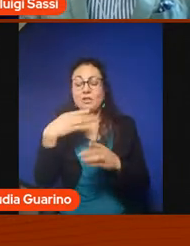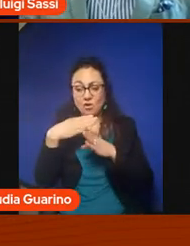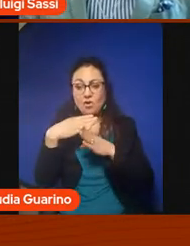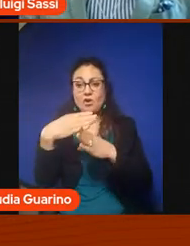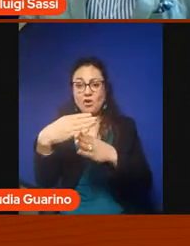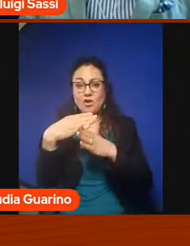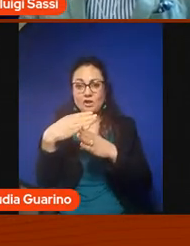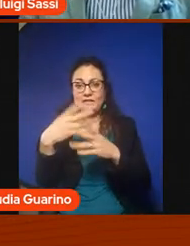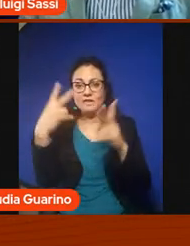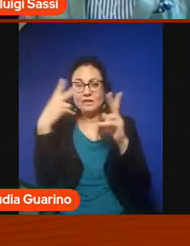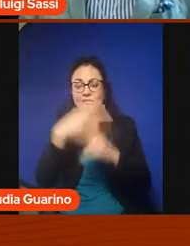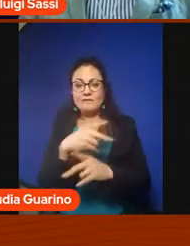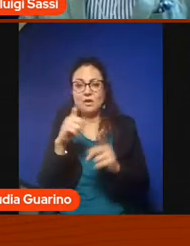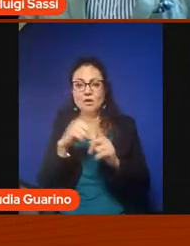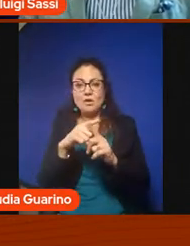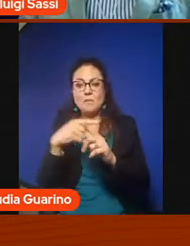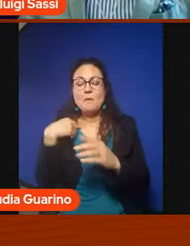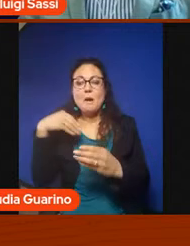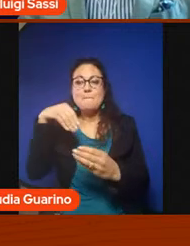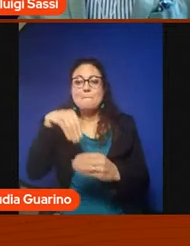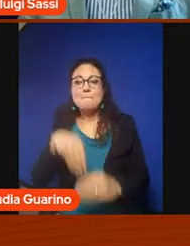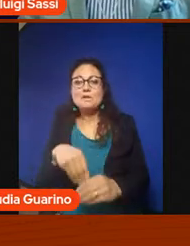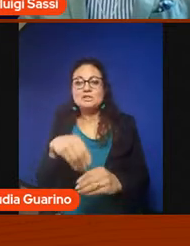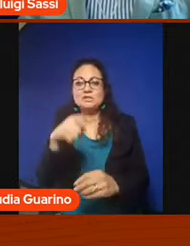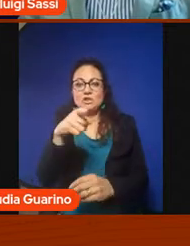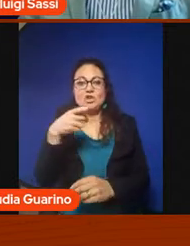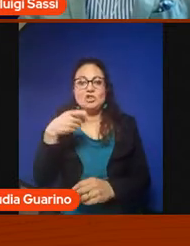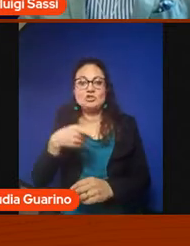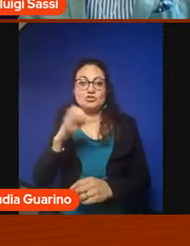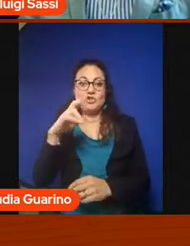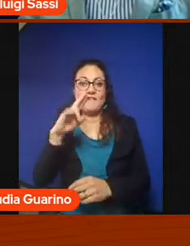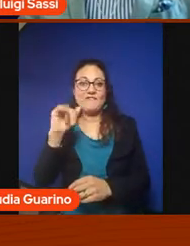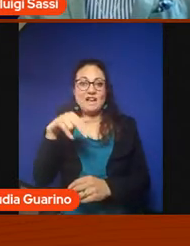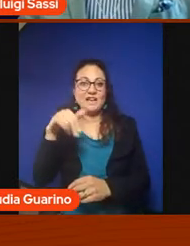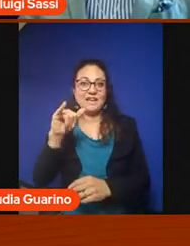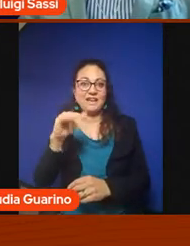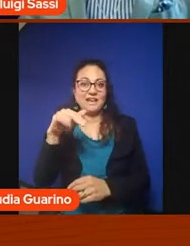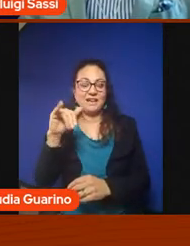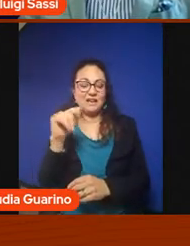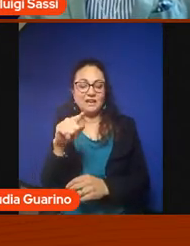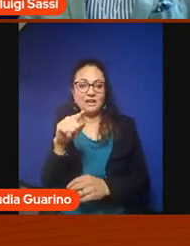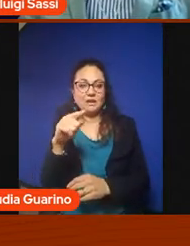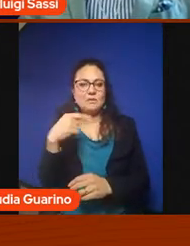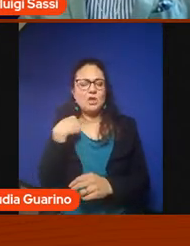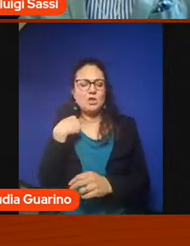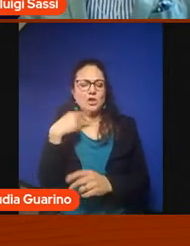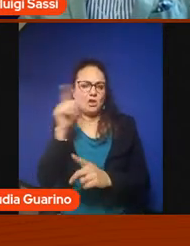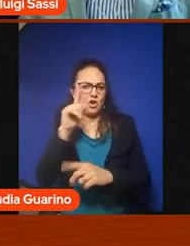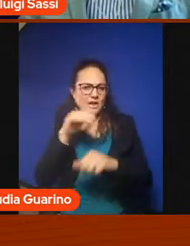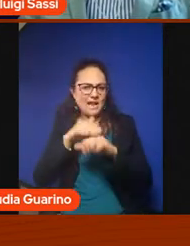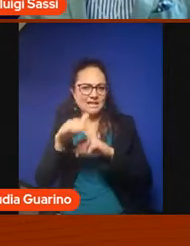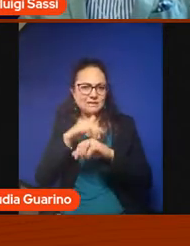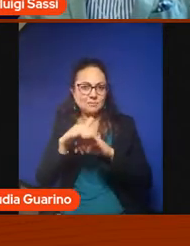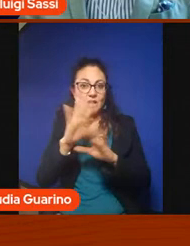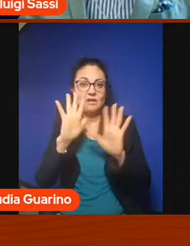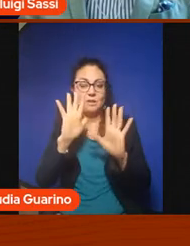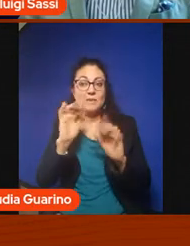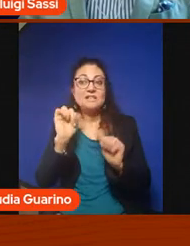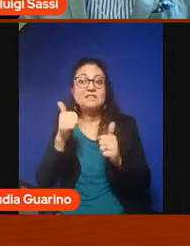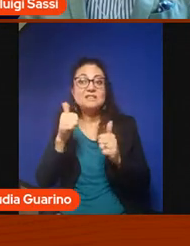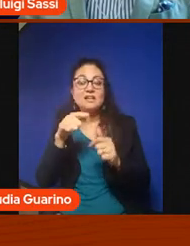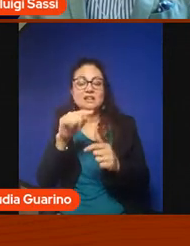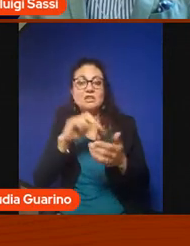la posizione di Enrico Giovannini, pur non essendo un esperto, è se la soluzione a